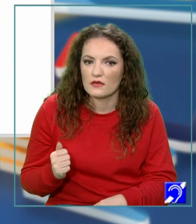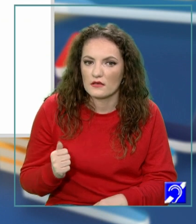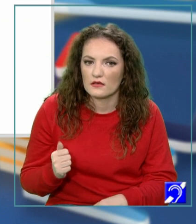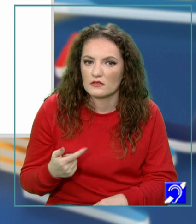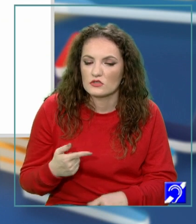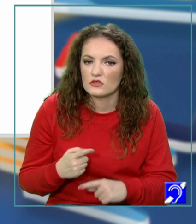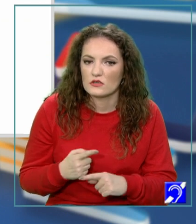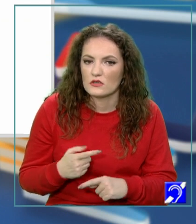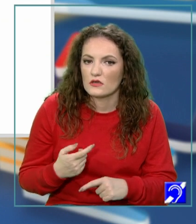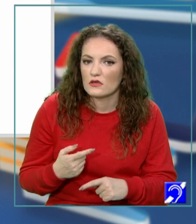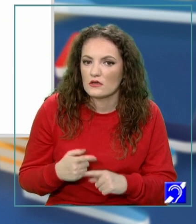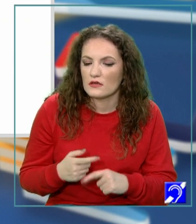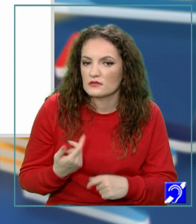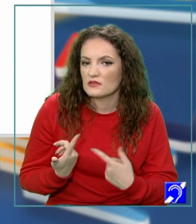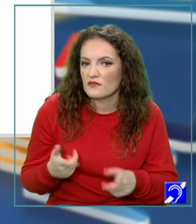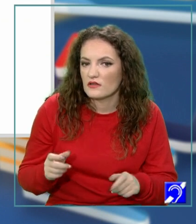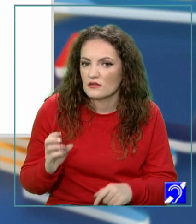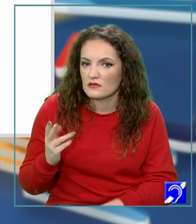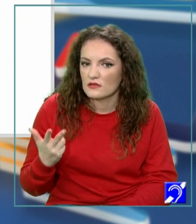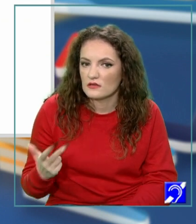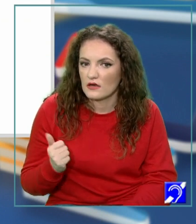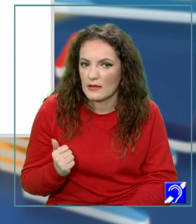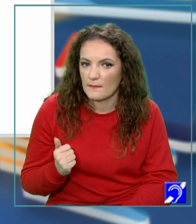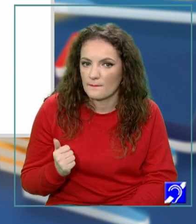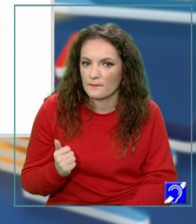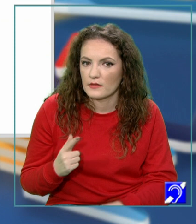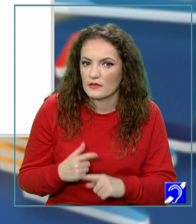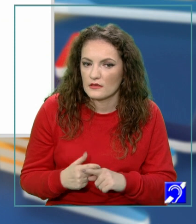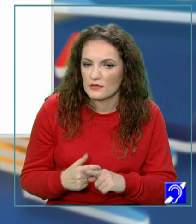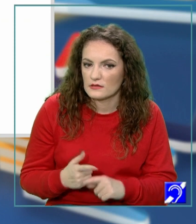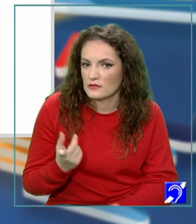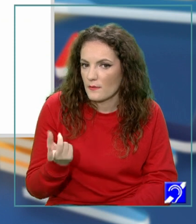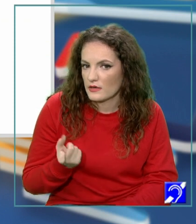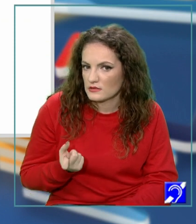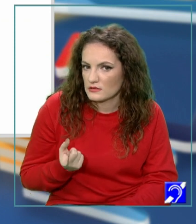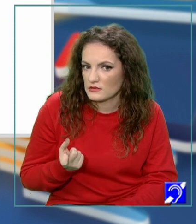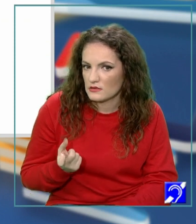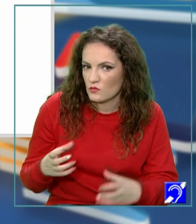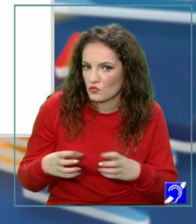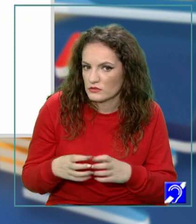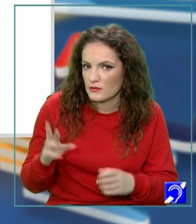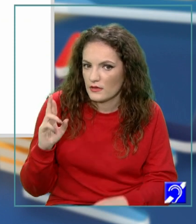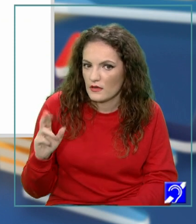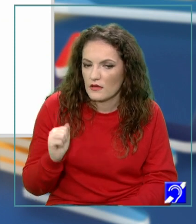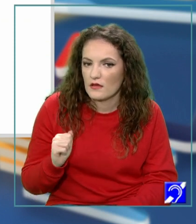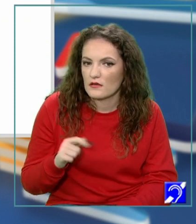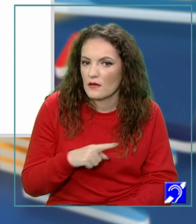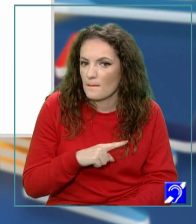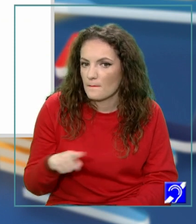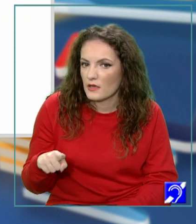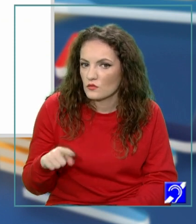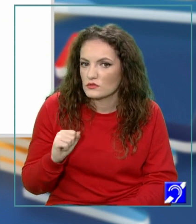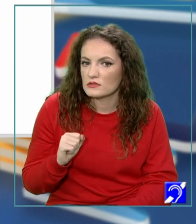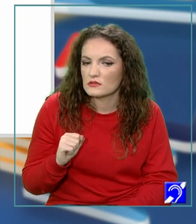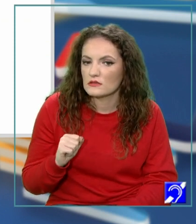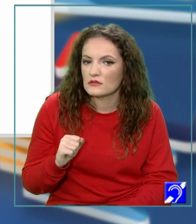3. Deci ca expresia să fie bine definită, înseamnă că x trebuie să aparține numărilor reale minus elementele acestea pe care le-am găsit